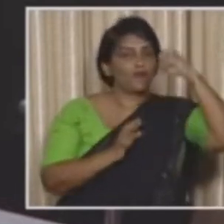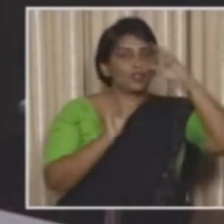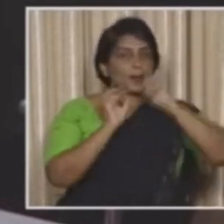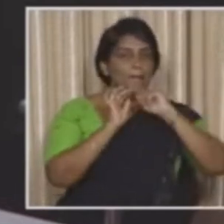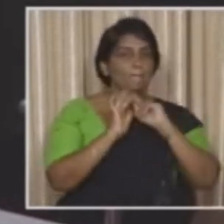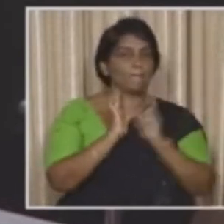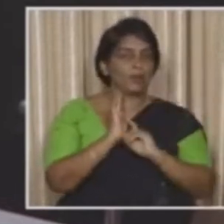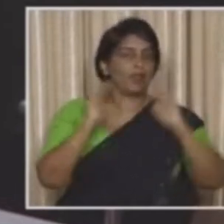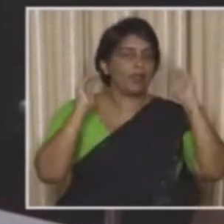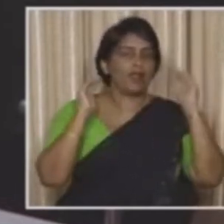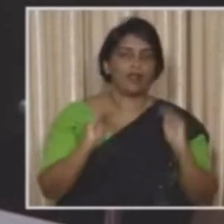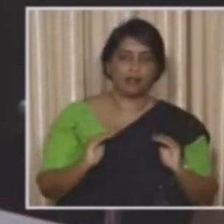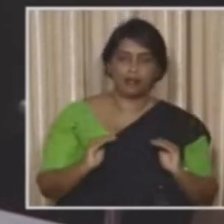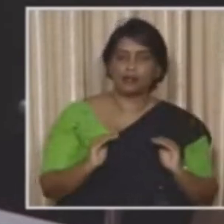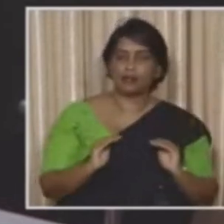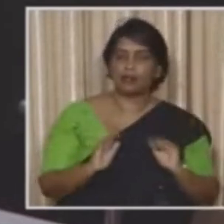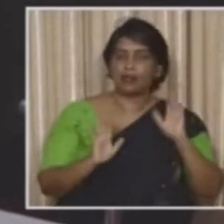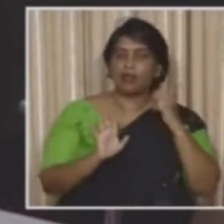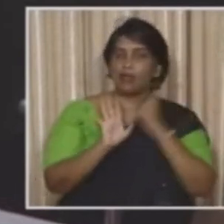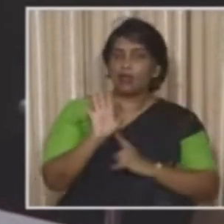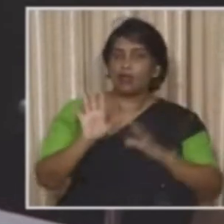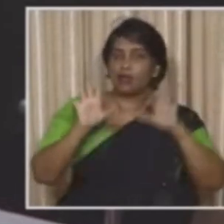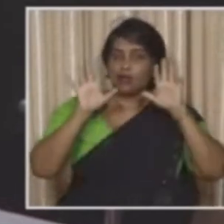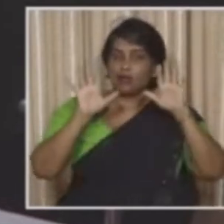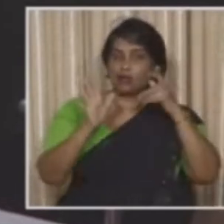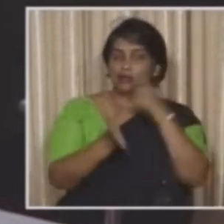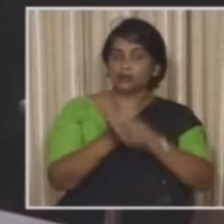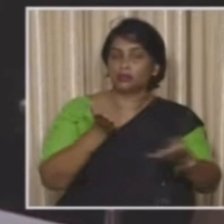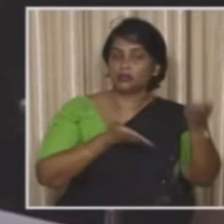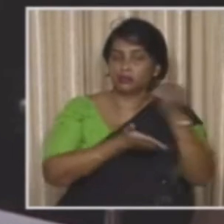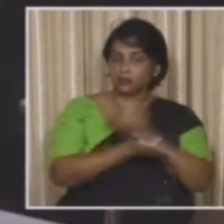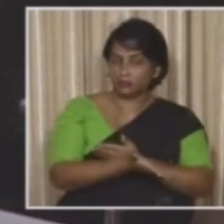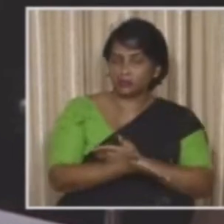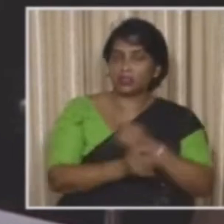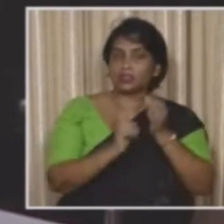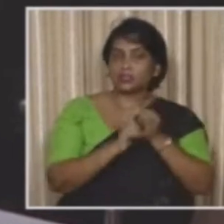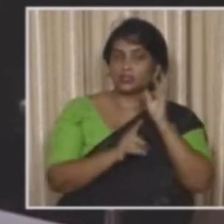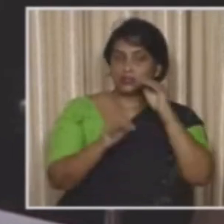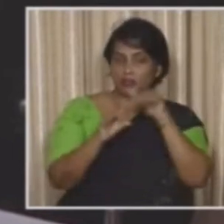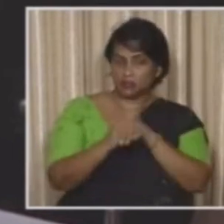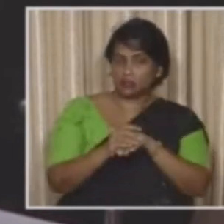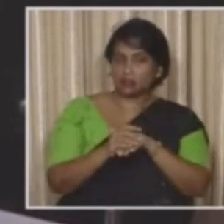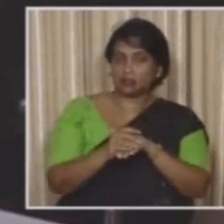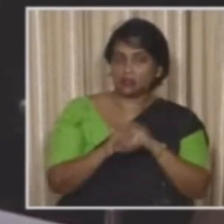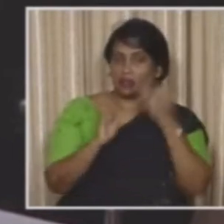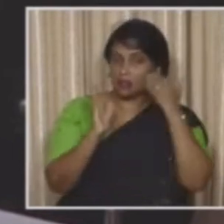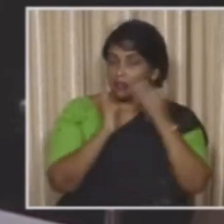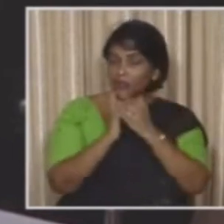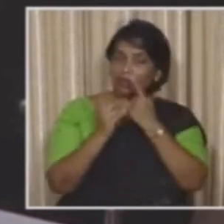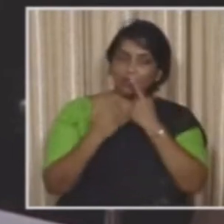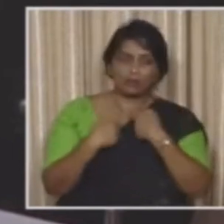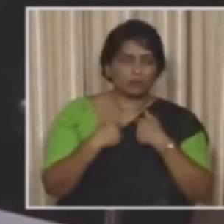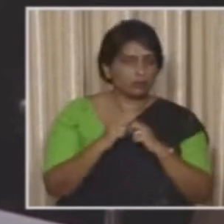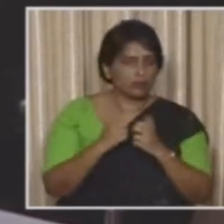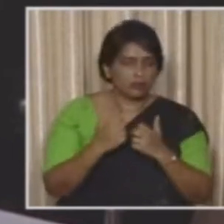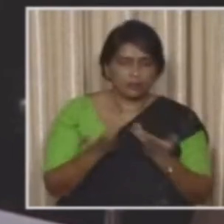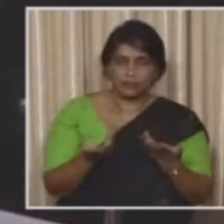අඩු වෙයි කියලා. හැබැයි අපි අවුරුදු 9කට ඇග්‍රීමෙන්ට් එකක් ගහන්න යනවා. ඔබතුමා ජනාධිපතිතුමා ඊට අමතරව කරුණක් තියෙනවා නම් පැහැදිලි කරන්න කමක්